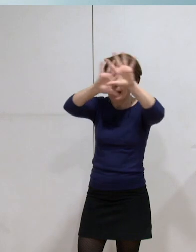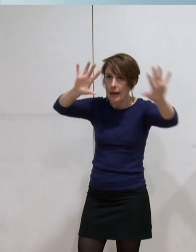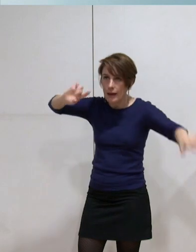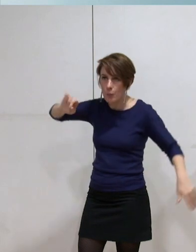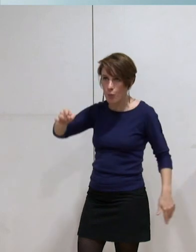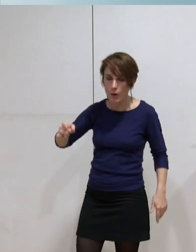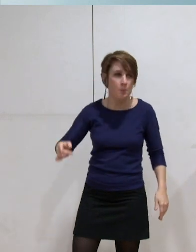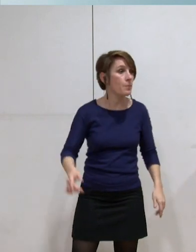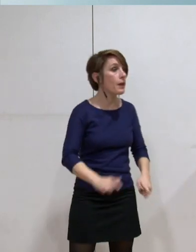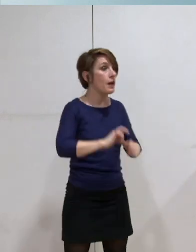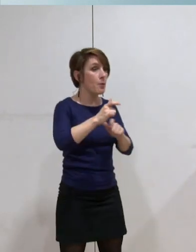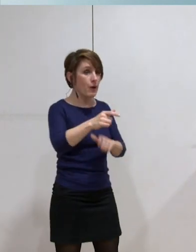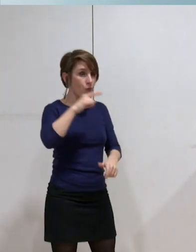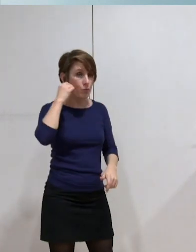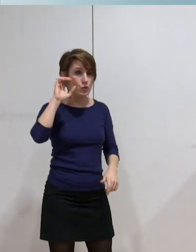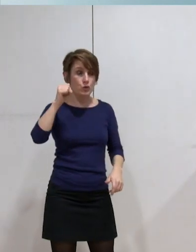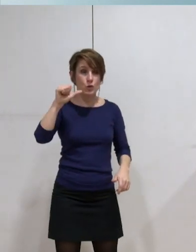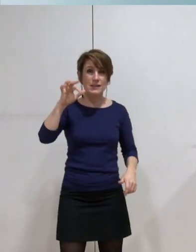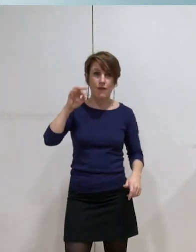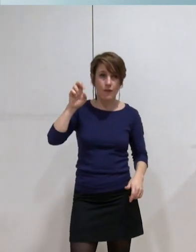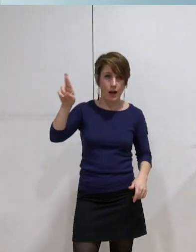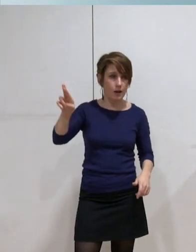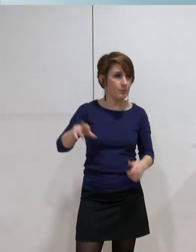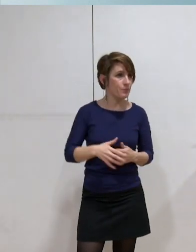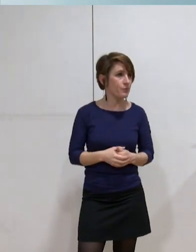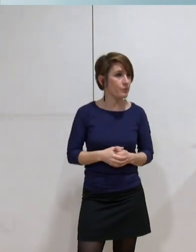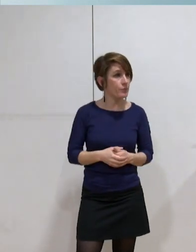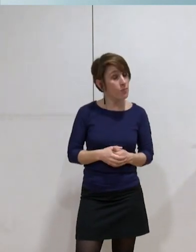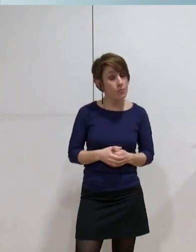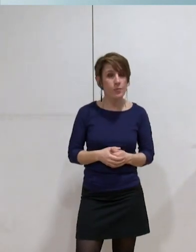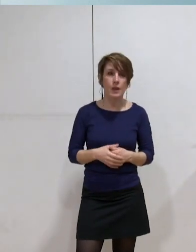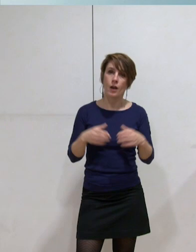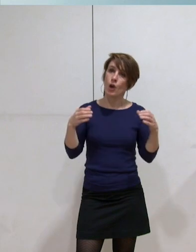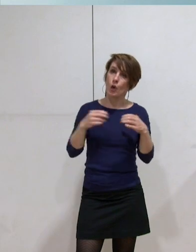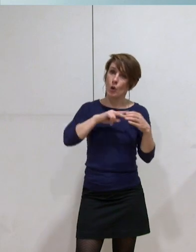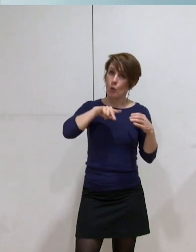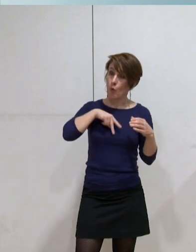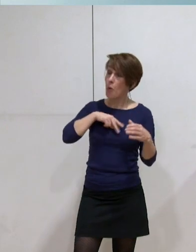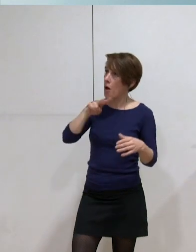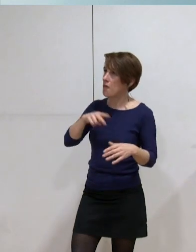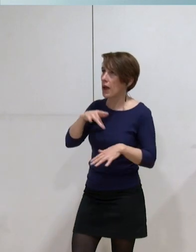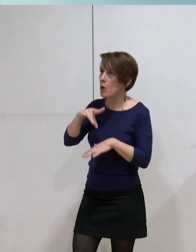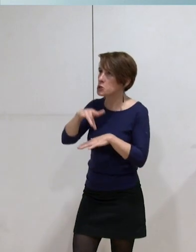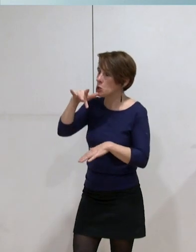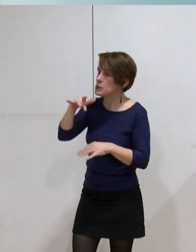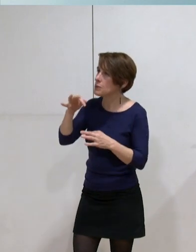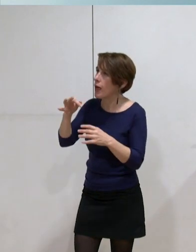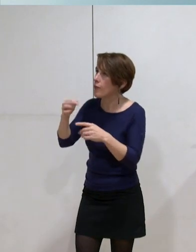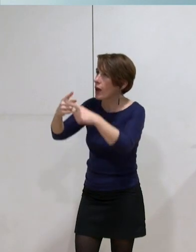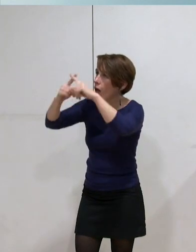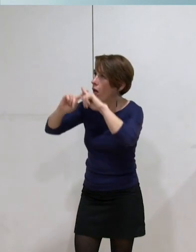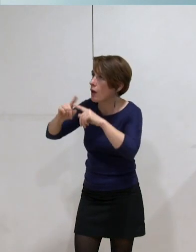monsieur Safar mais comme notre groupe a été extrêmement sensible à démonstrations de monsieur chamusi nous abstiendrons sur les